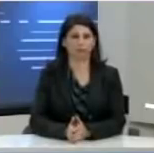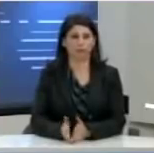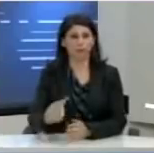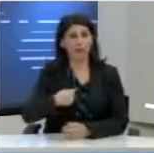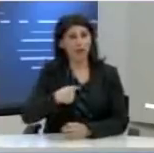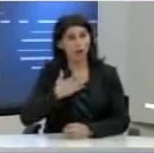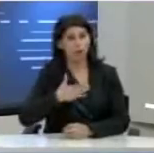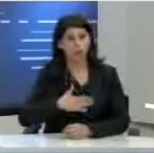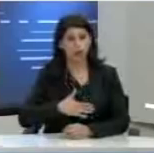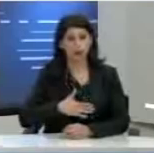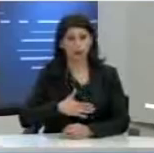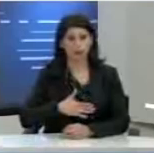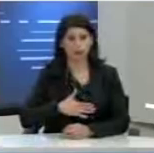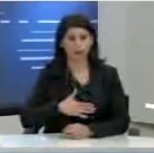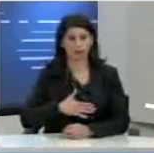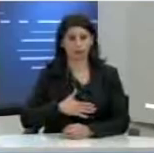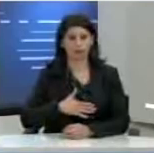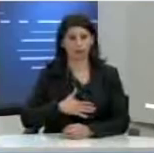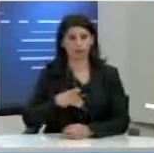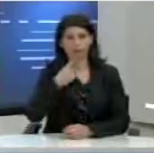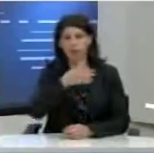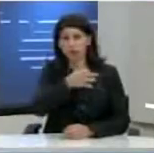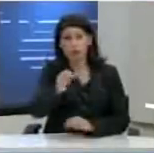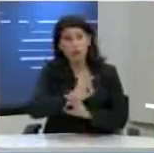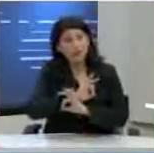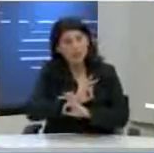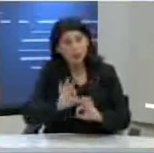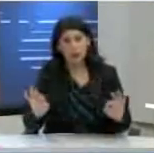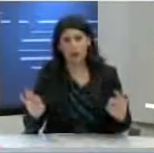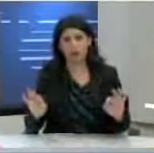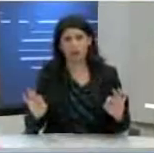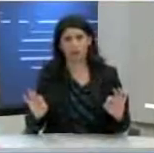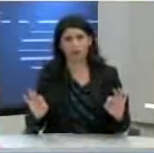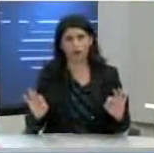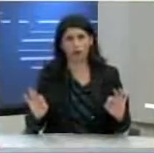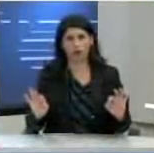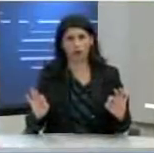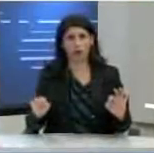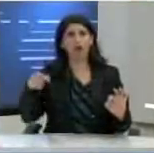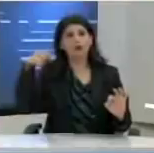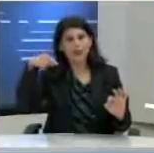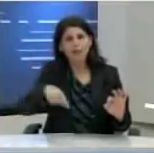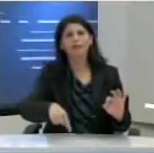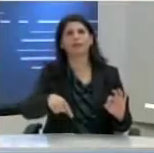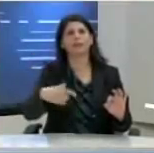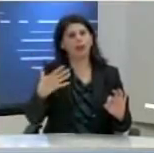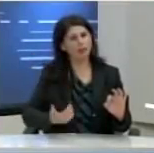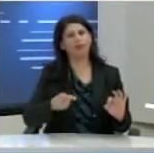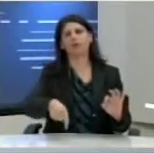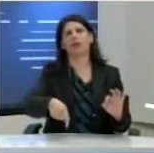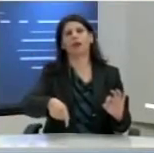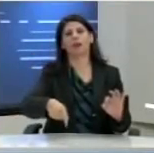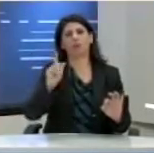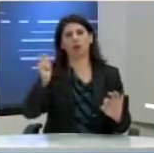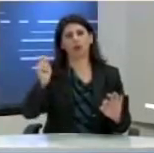εγώ θέλω να σας διαβεβαιώσω ότι αυτή θα είναι η πολιτική της Νέας Δημοκρατίας από